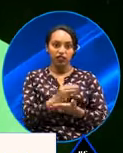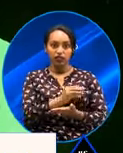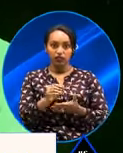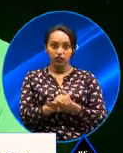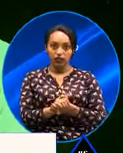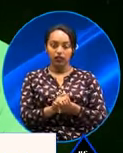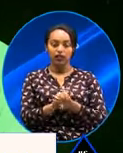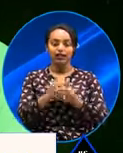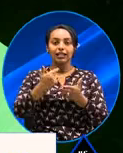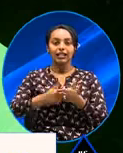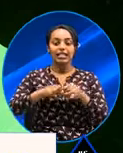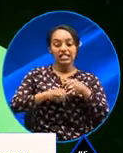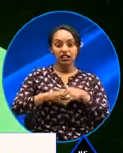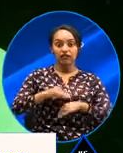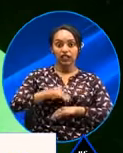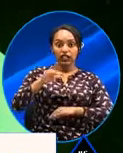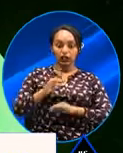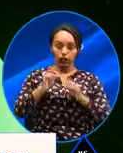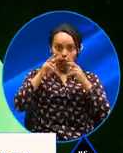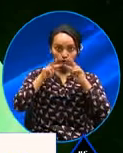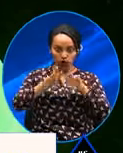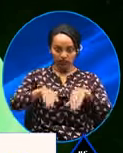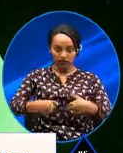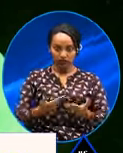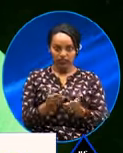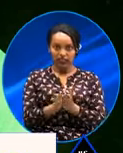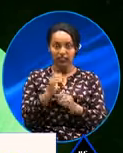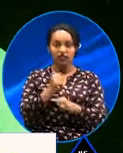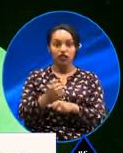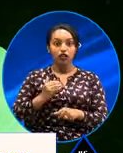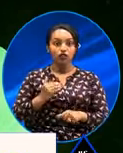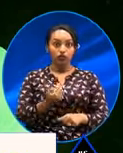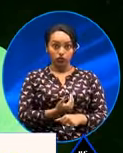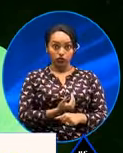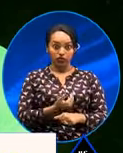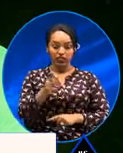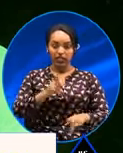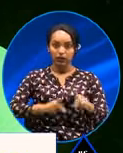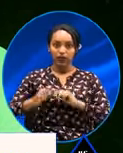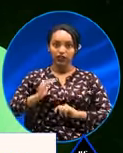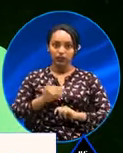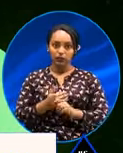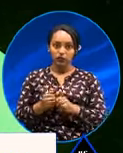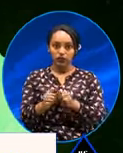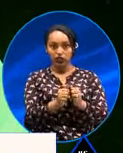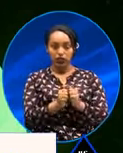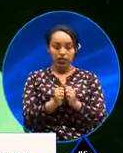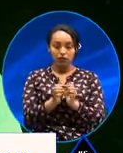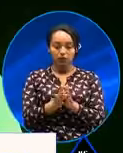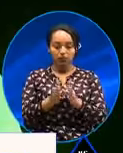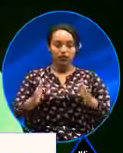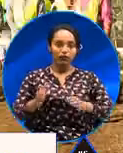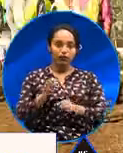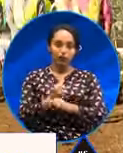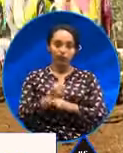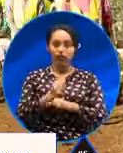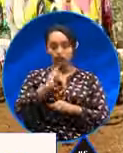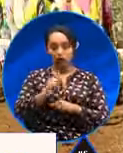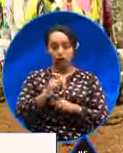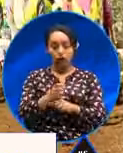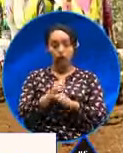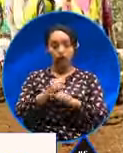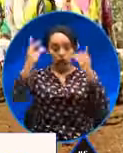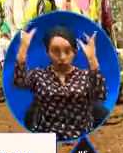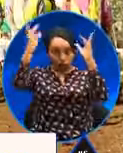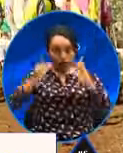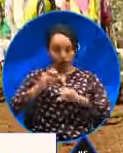በማሳተፍና ለዚህ ዘርፍ ከፍተኛ ትኩረት በመስጠት ስራችንን ከህብረተሰባችን ጋር በሰፊው እየሰራን ነው።